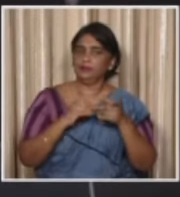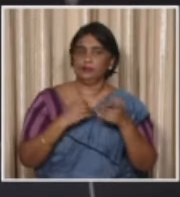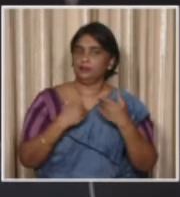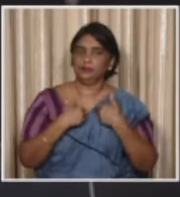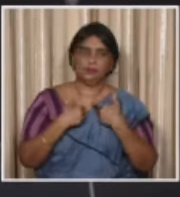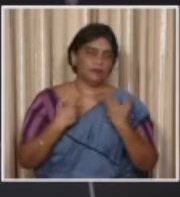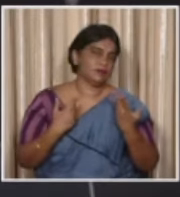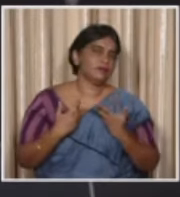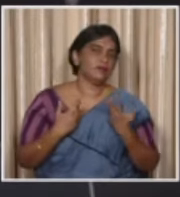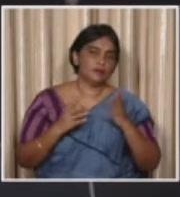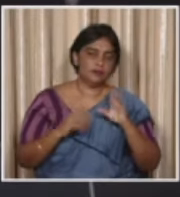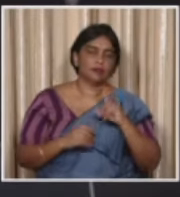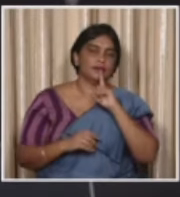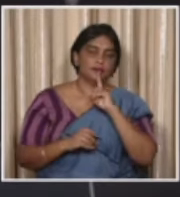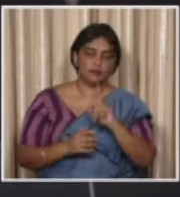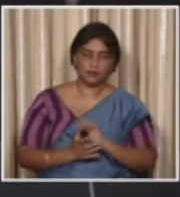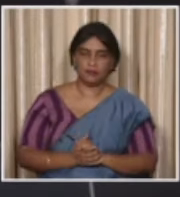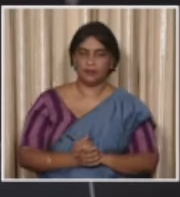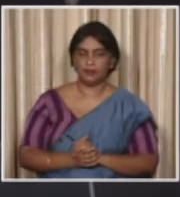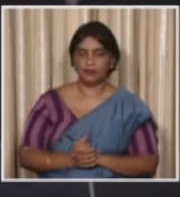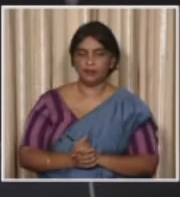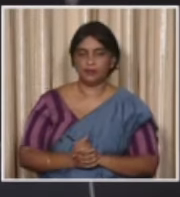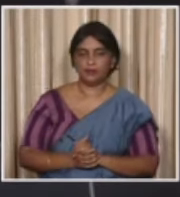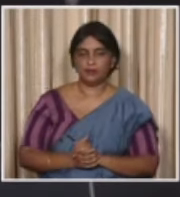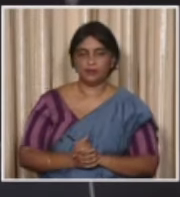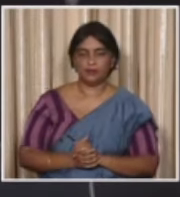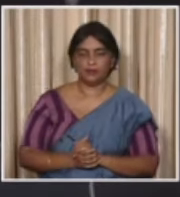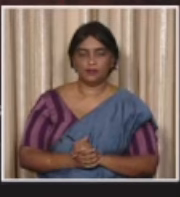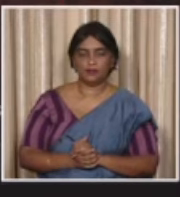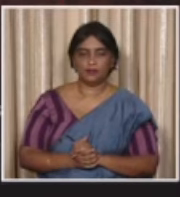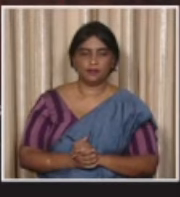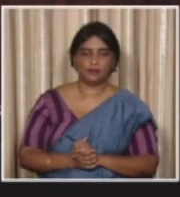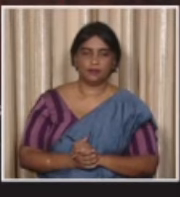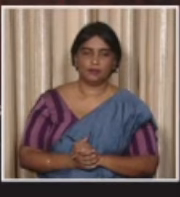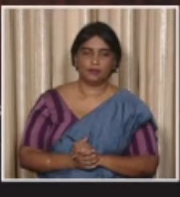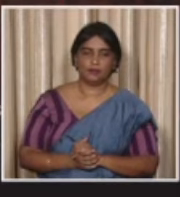අපිට පුළුවන් කමක් නැහැ කියන එක මෙතෙන්ද කියනවා. හොඳයි බව මිසතේ. තොලත් යනවා මොකද